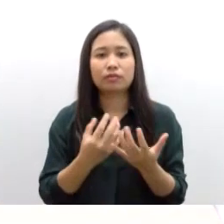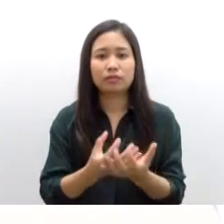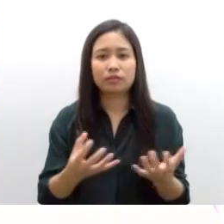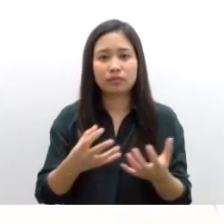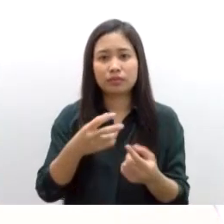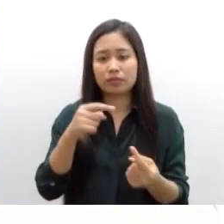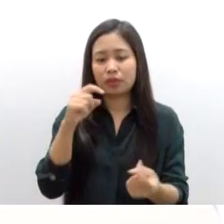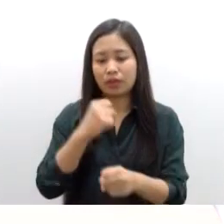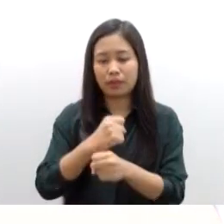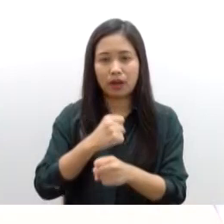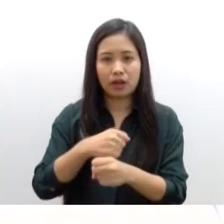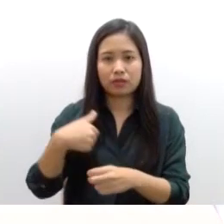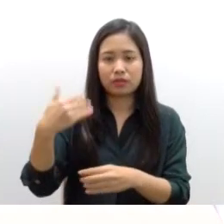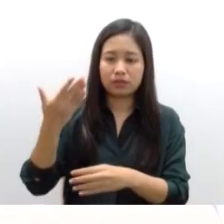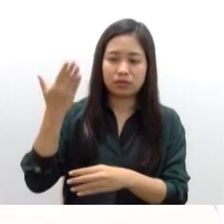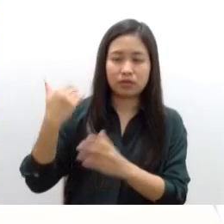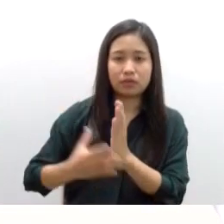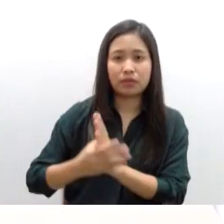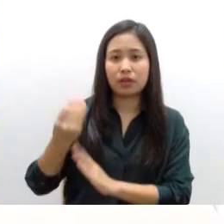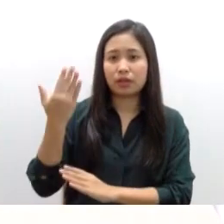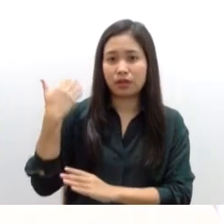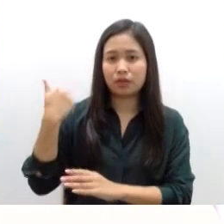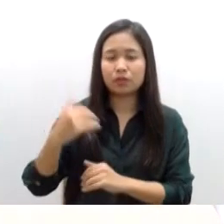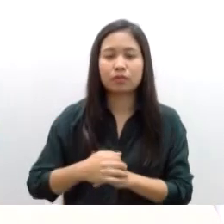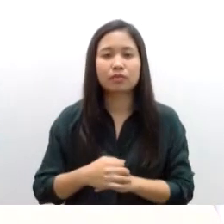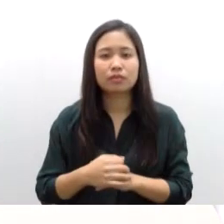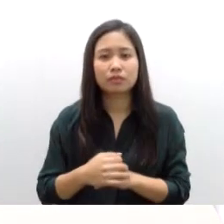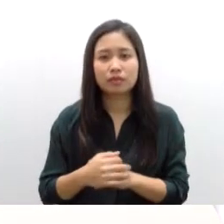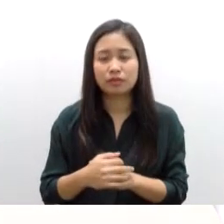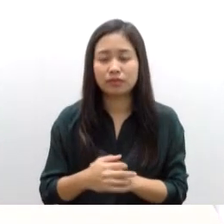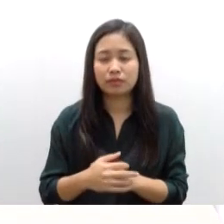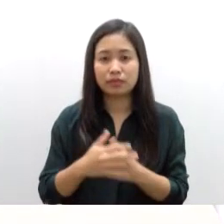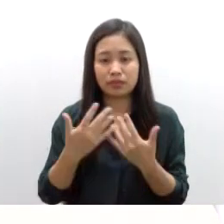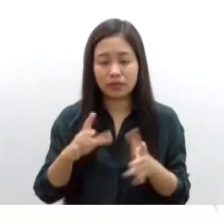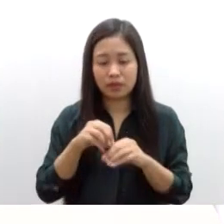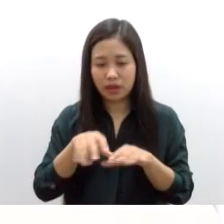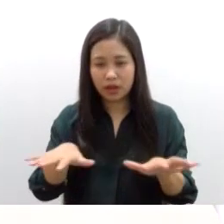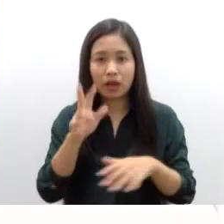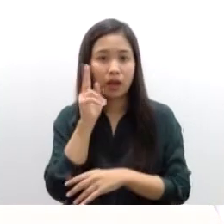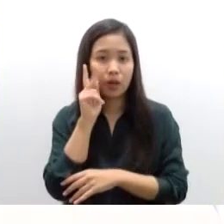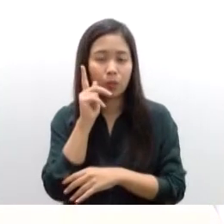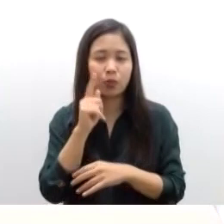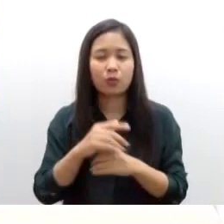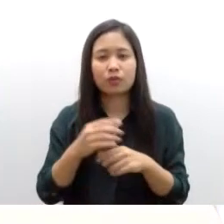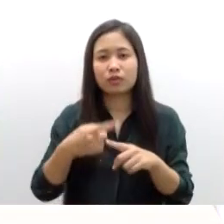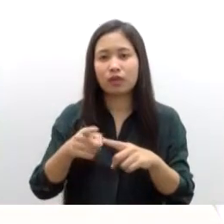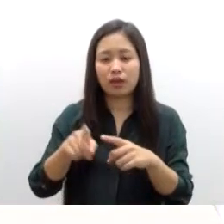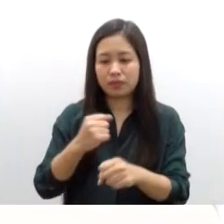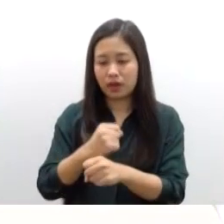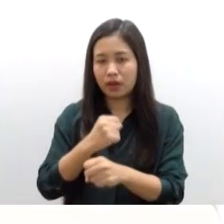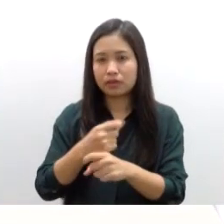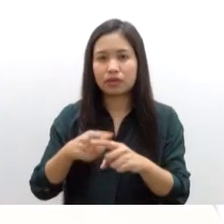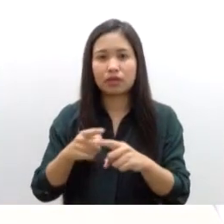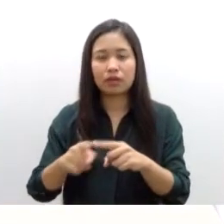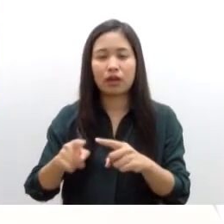การดำเนินงานในรอบสัปดาห์ที่ผ่านมาตลอดถึงการแจ้งข่าวสารและการดำเนินการในสั